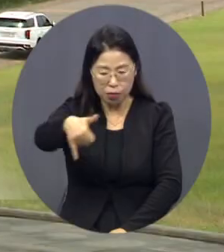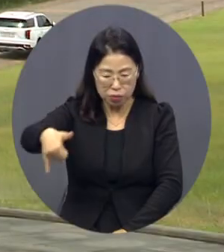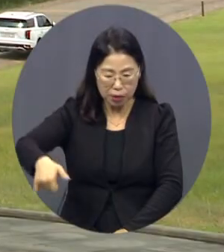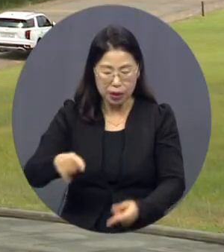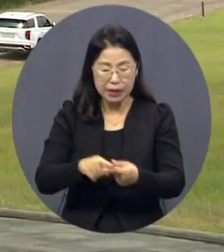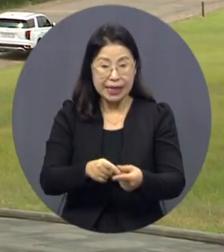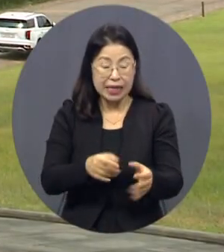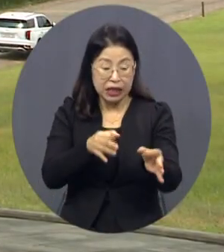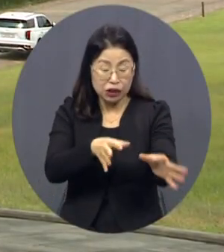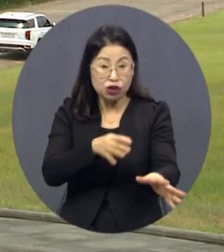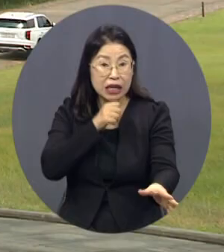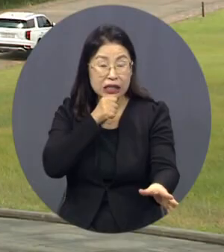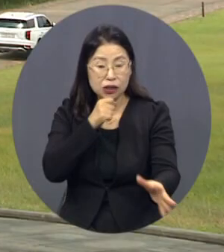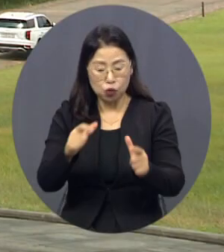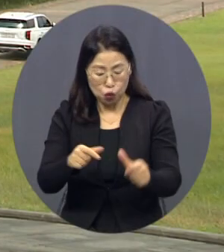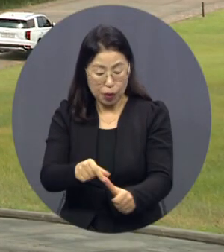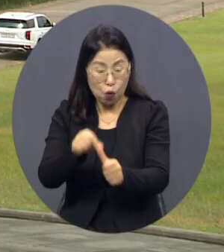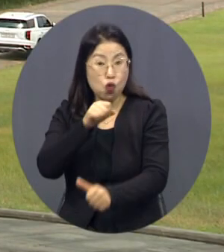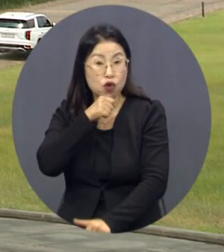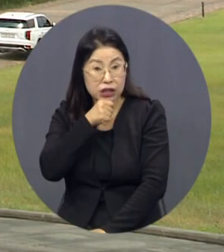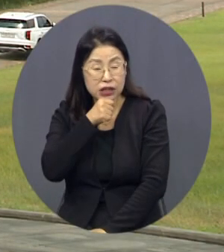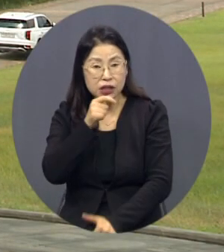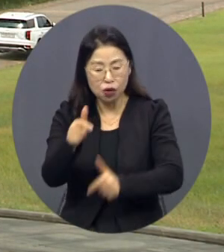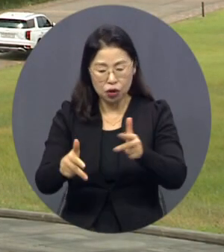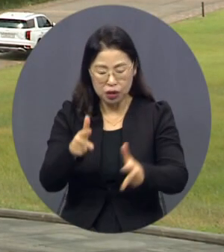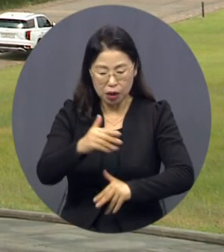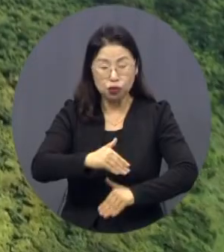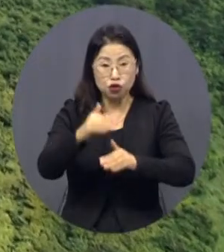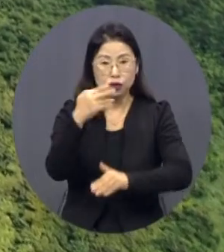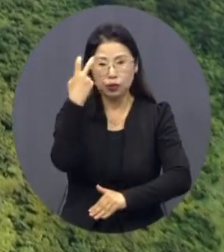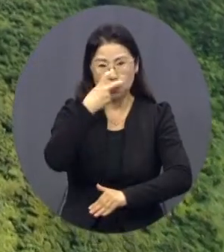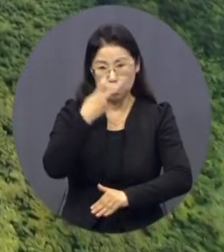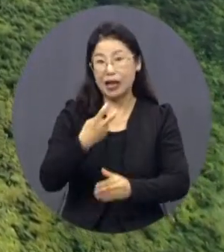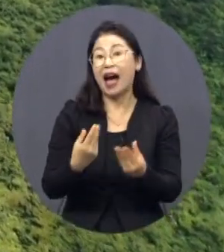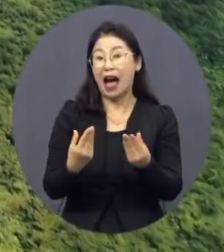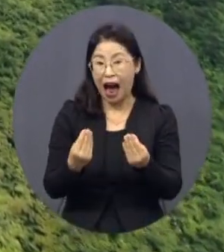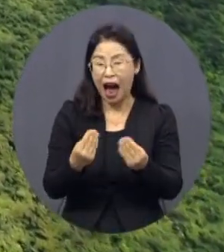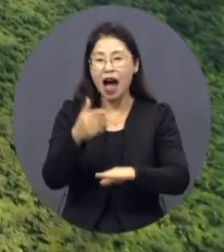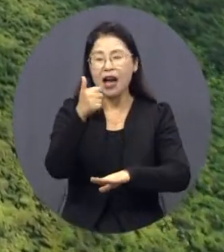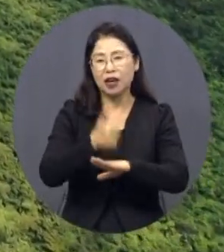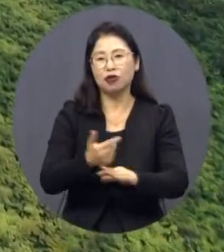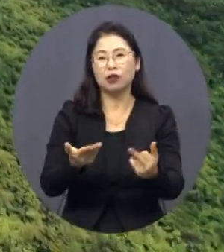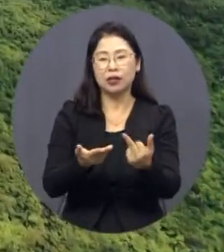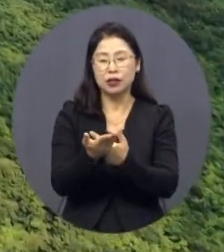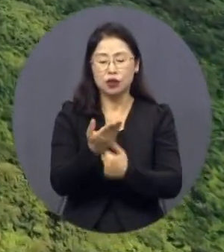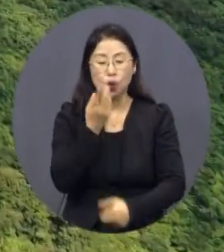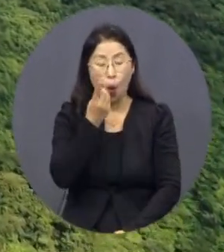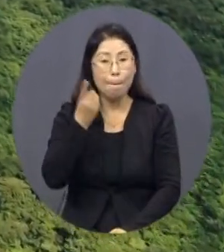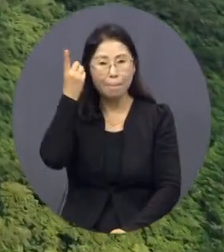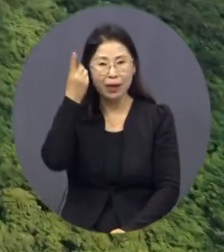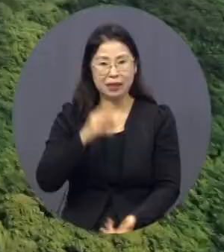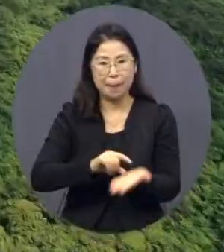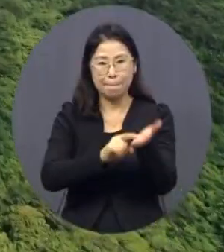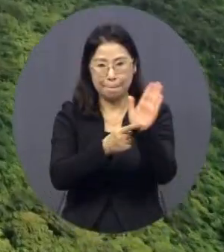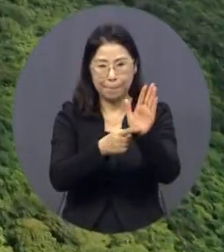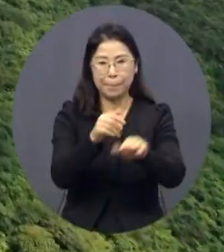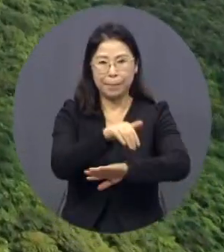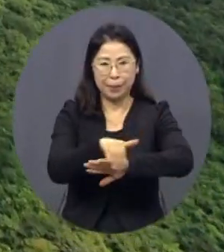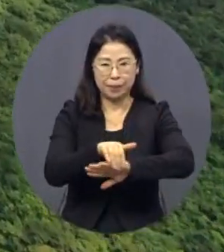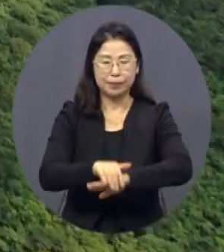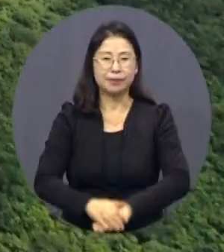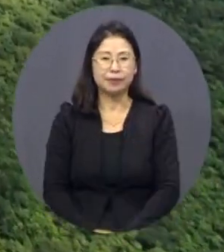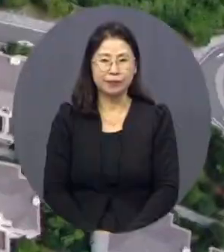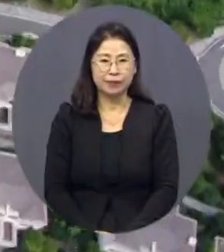실적과 도민 고용 실적 사업 추진 상황을 조사하고 결과를 제주도 누리집에 공개할 계획입니다